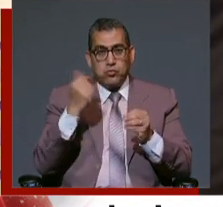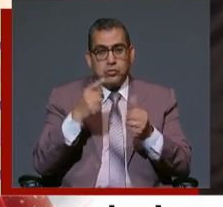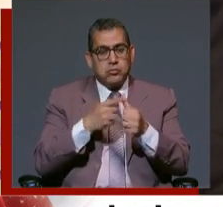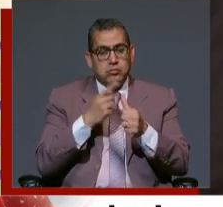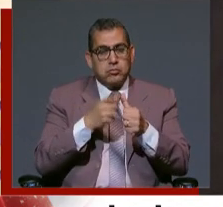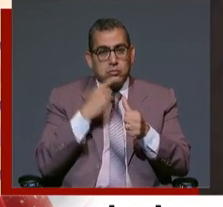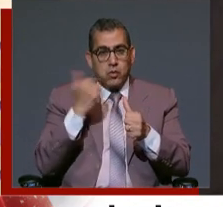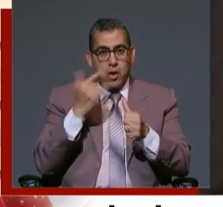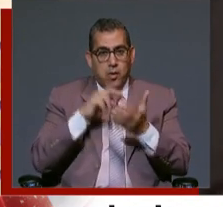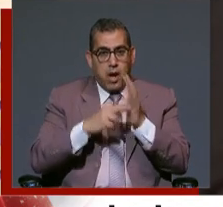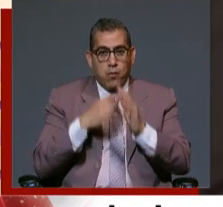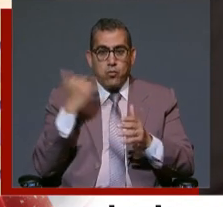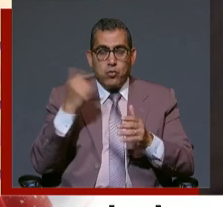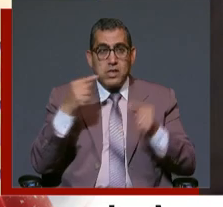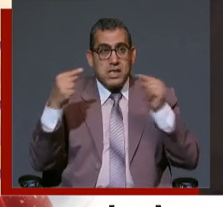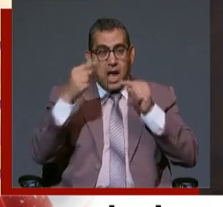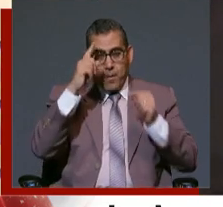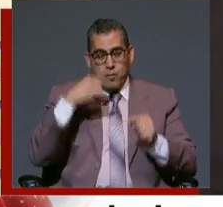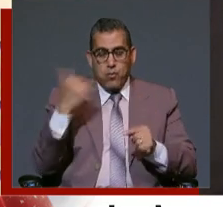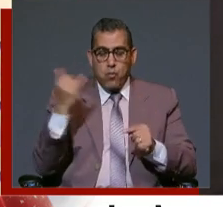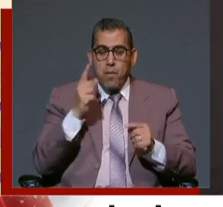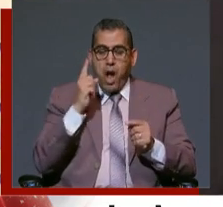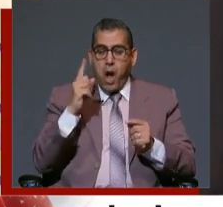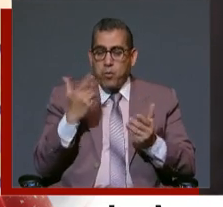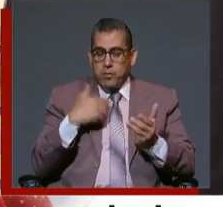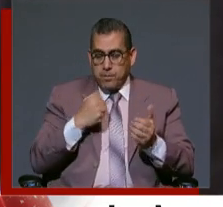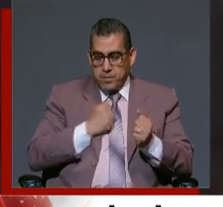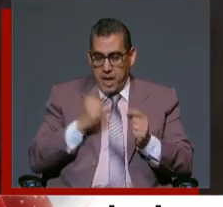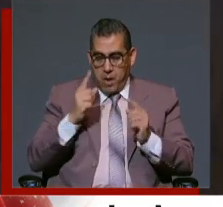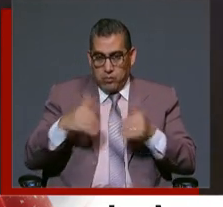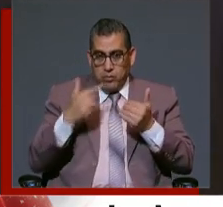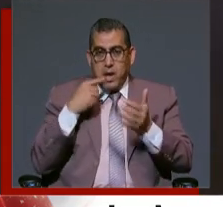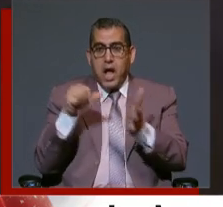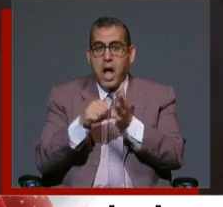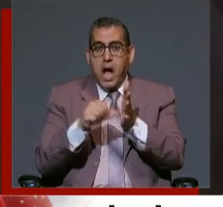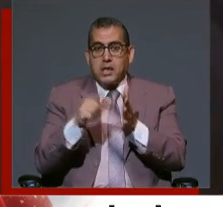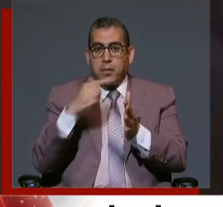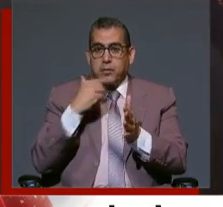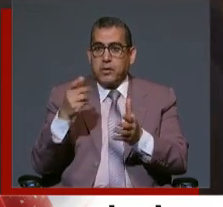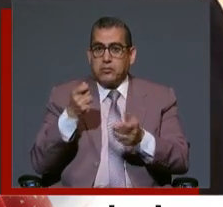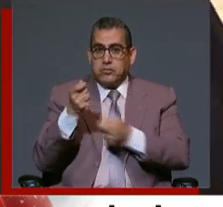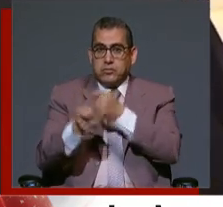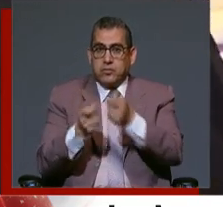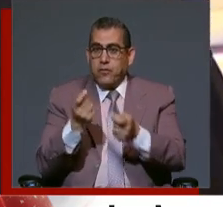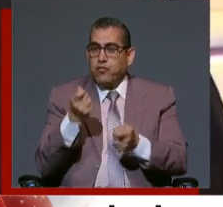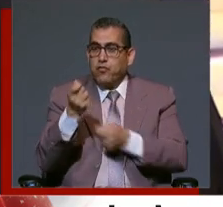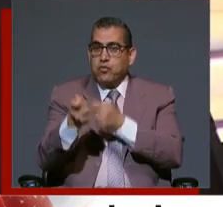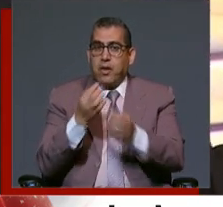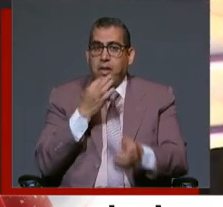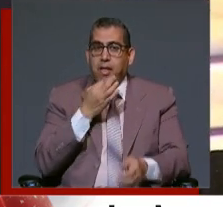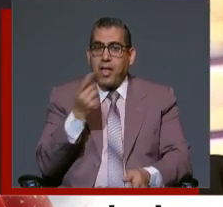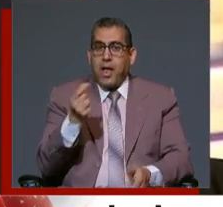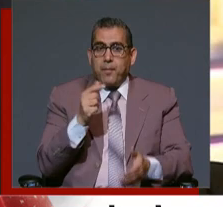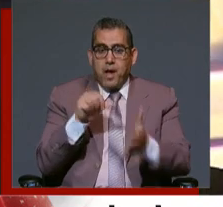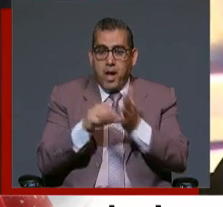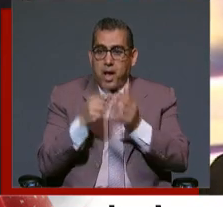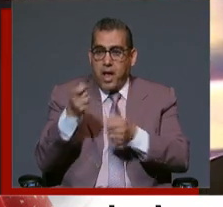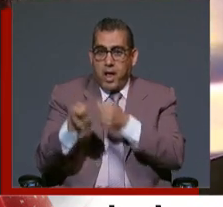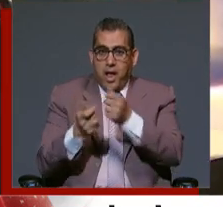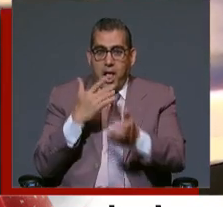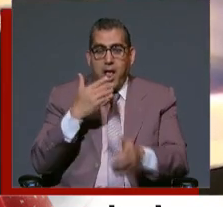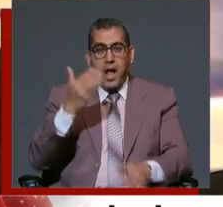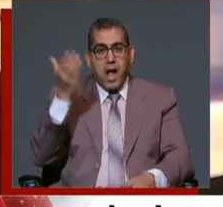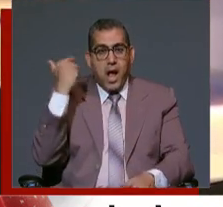دول في ظل التحديات. يعني هو النهاردة القطاع الخاص ما بيجي يديك تمويل، هو ما بيديكش تمويل رخيص، في ظل أنه